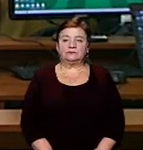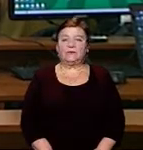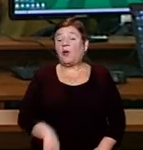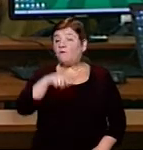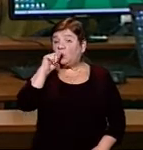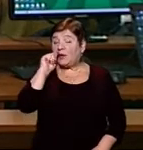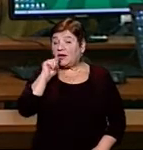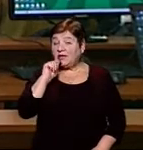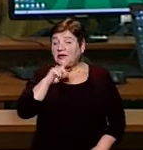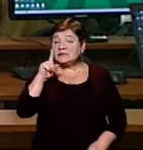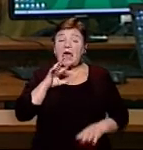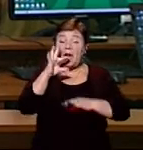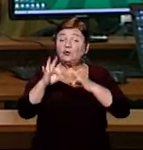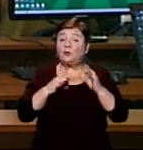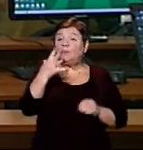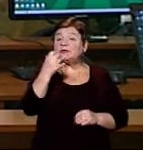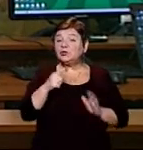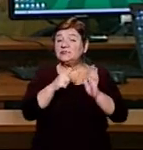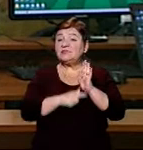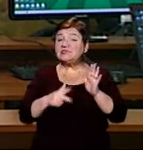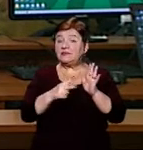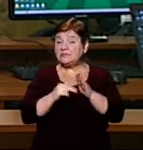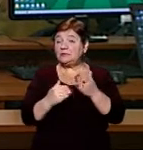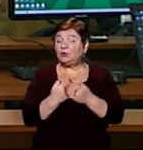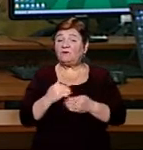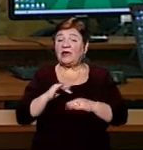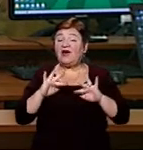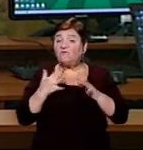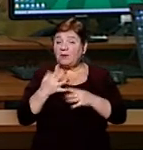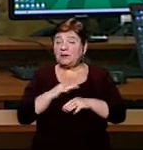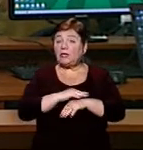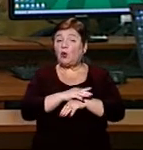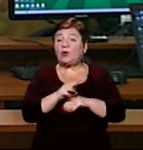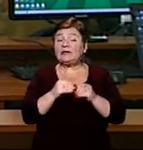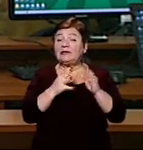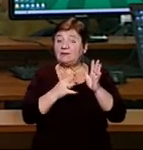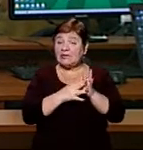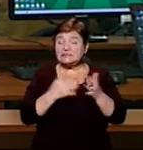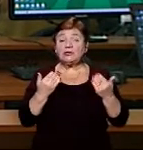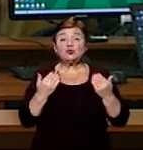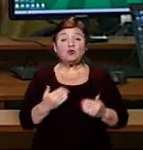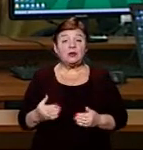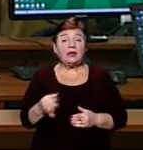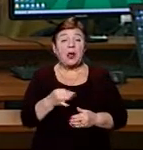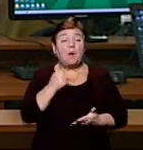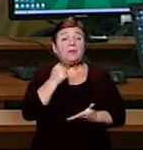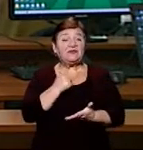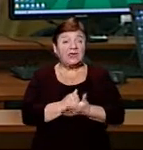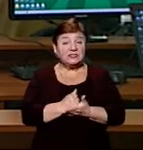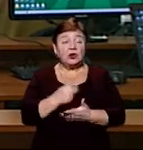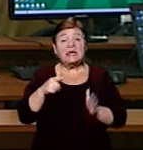В Україні за добу зафіксувало 578 нових випадків COVID-19. Загалом на сьогодні лабораторно